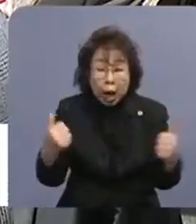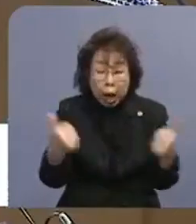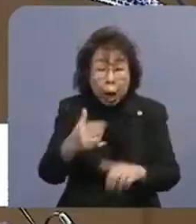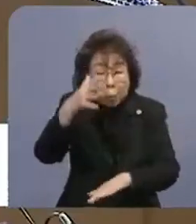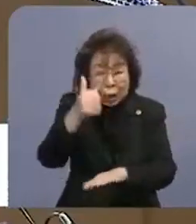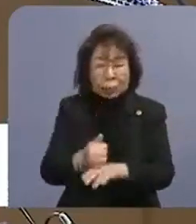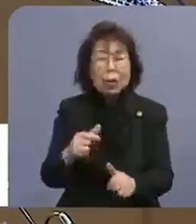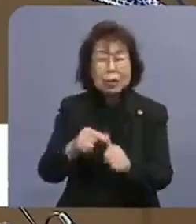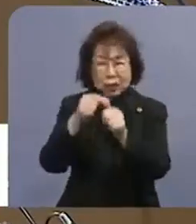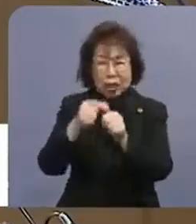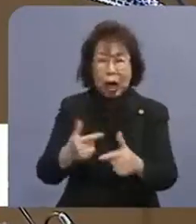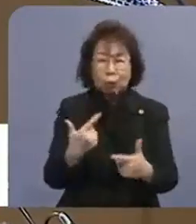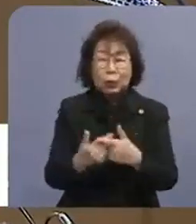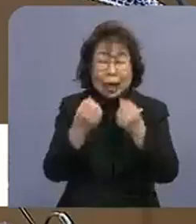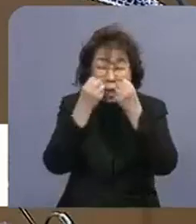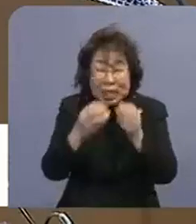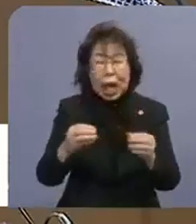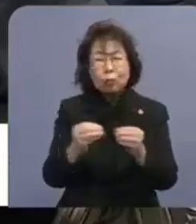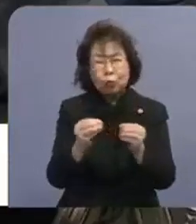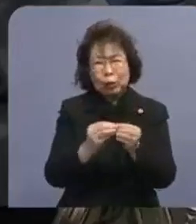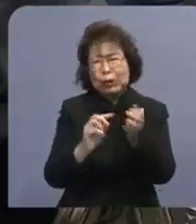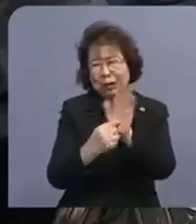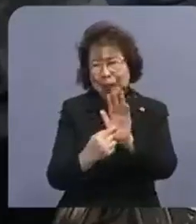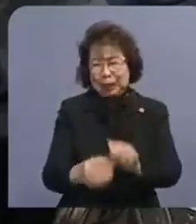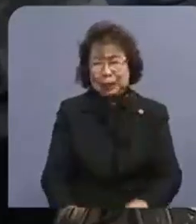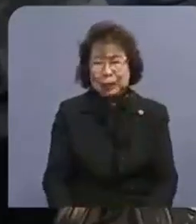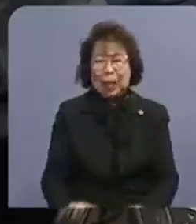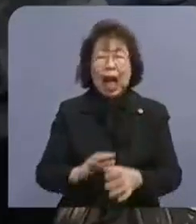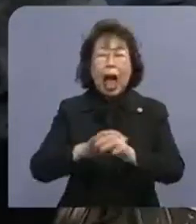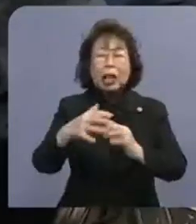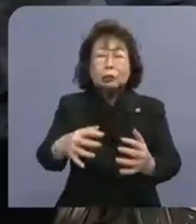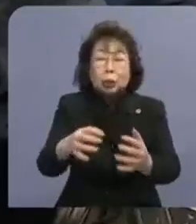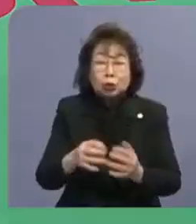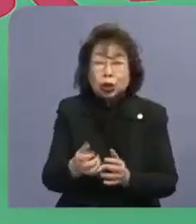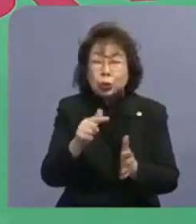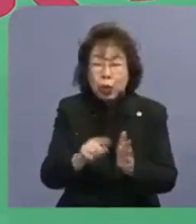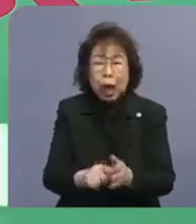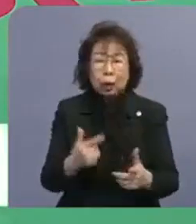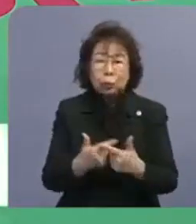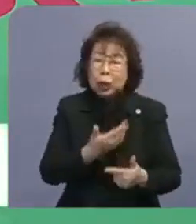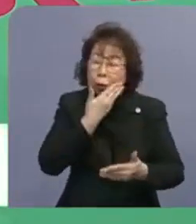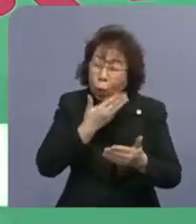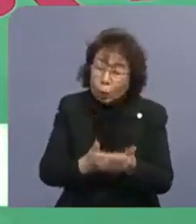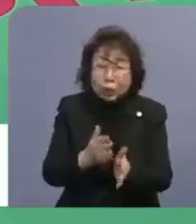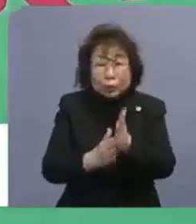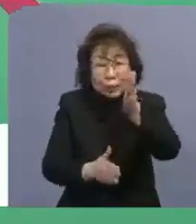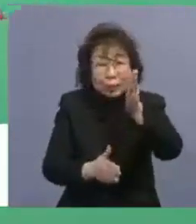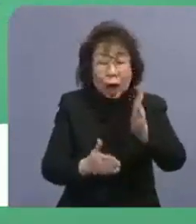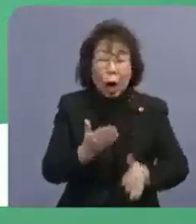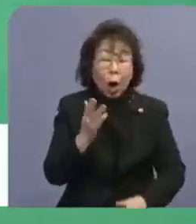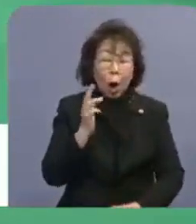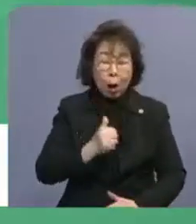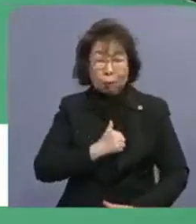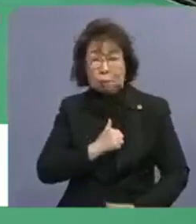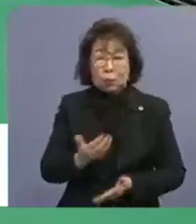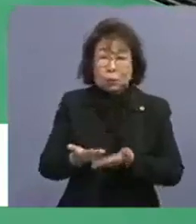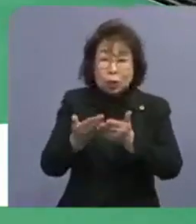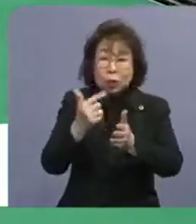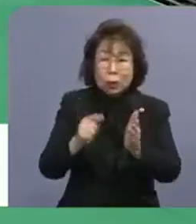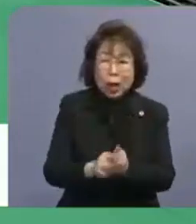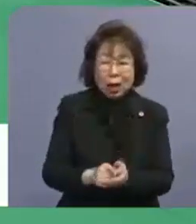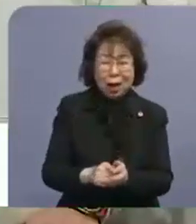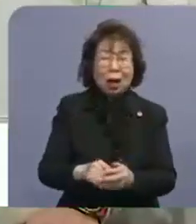선정된 부산의 새로운 슬로건입니다 엑스포 유치를 앞두고 부산의 도시 이미지를 높이기 위해 기존 슬로건